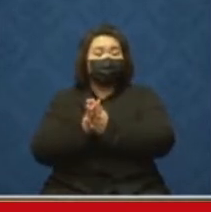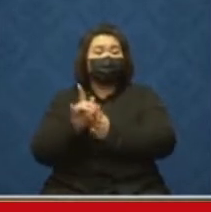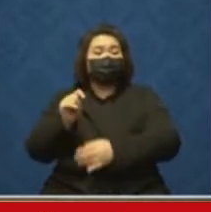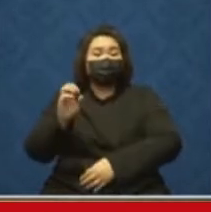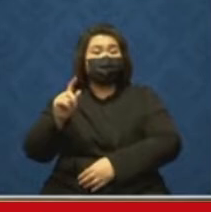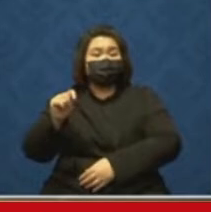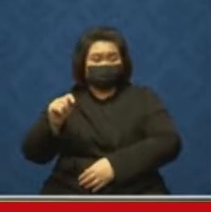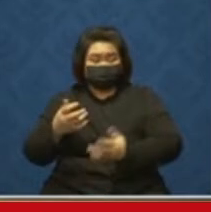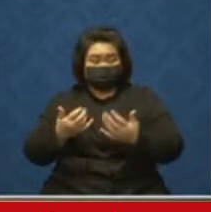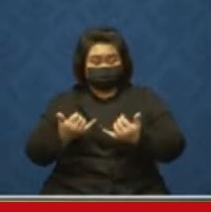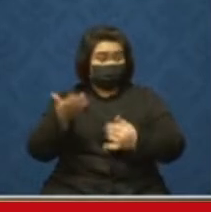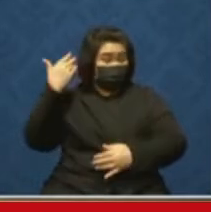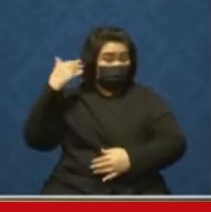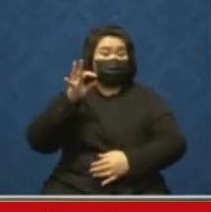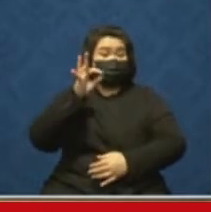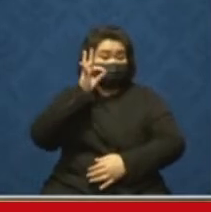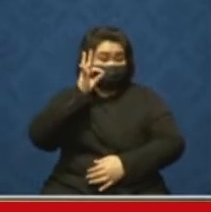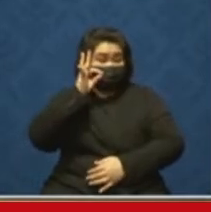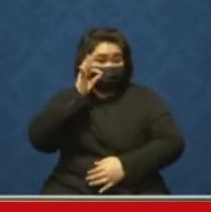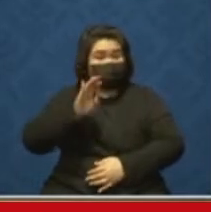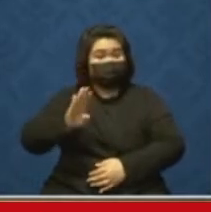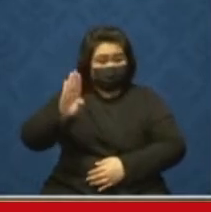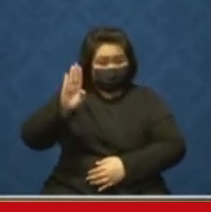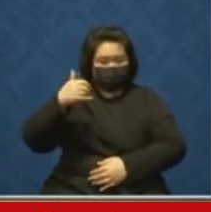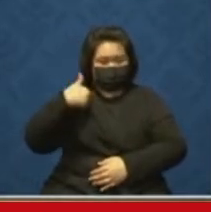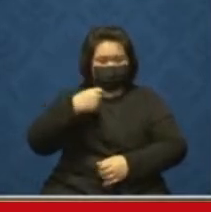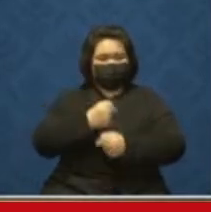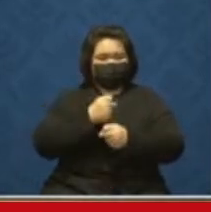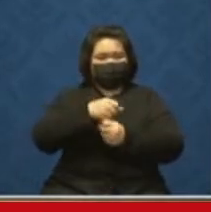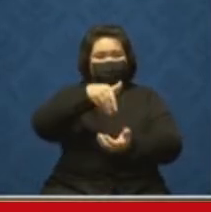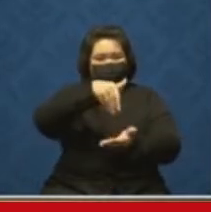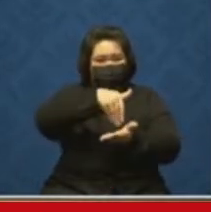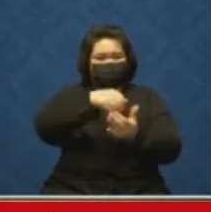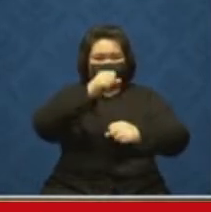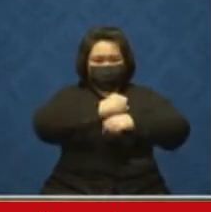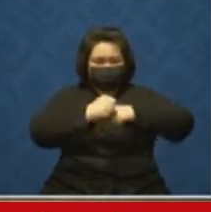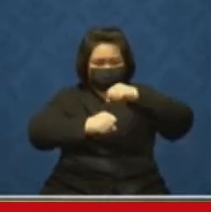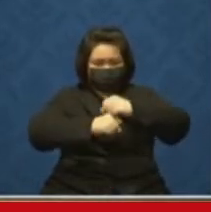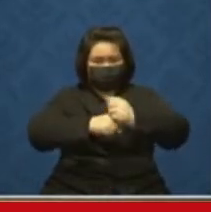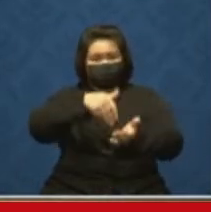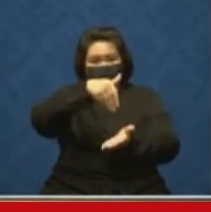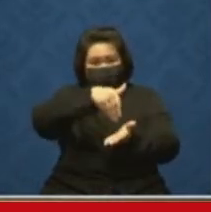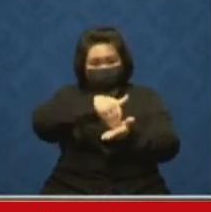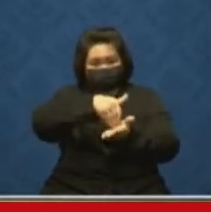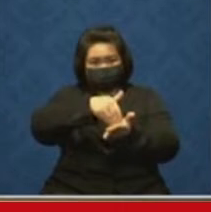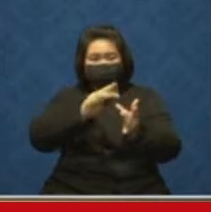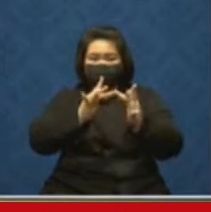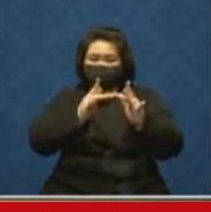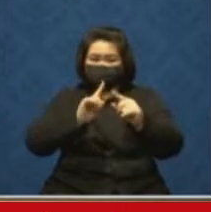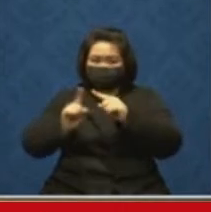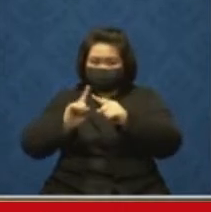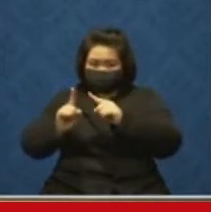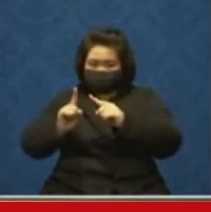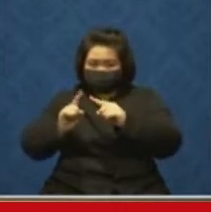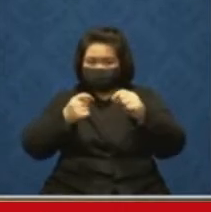อยู่ทาง CAT เองก็ได้จัดทำศูนย์Digital ชุมชนมีการ